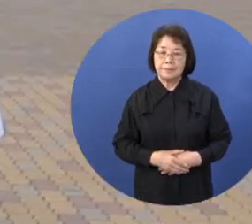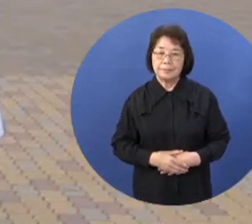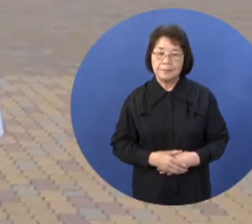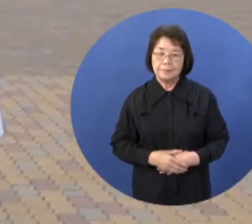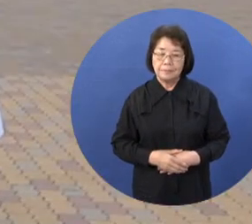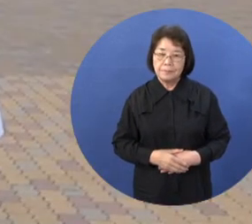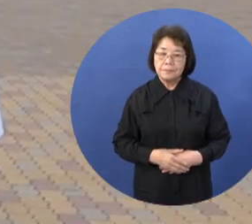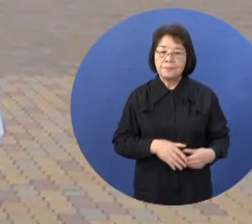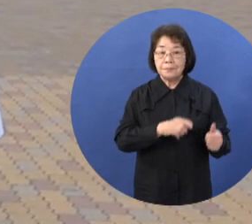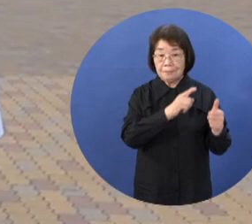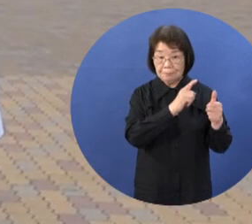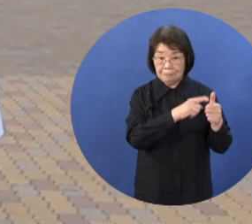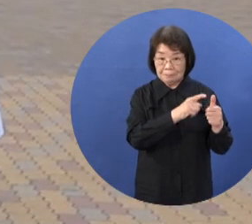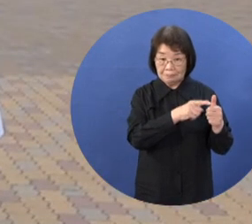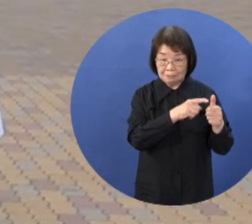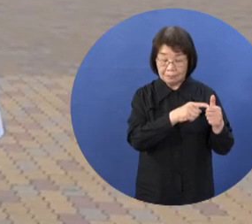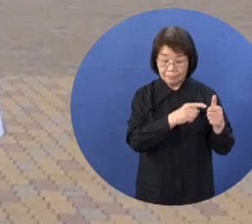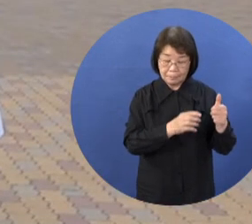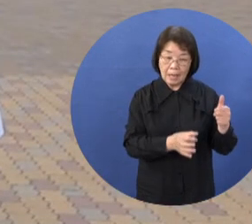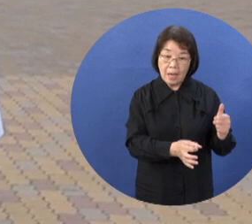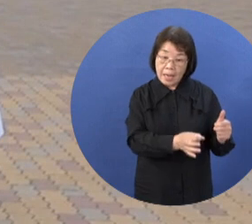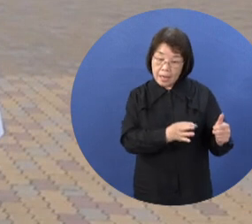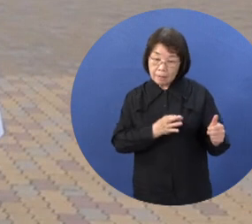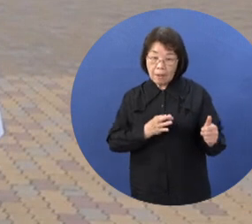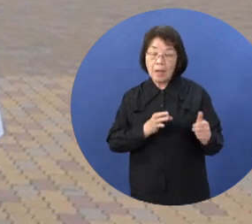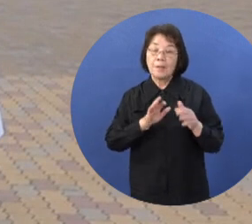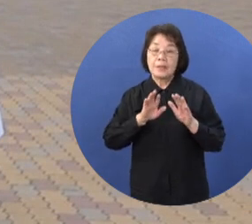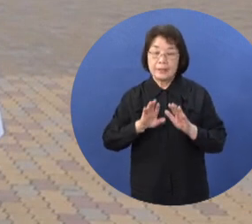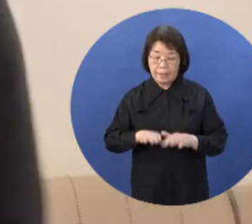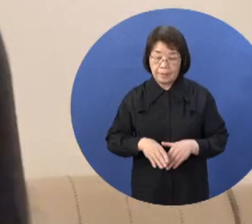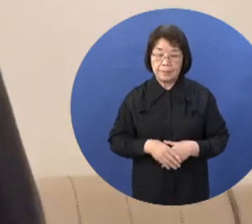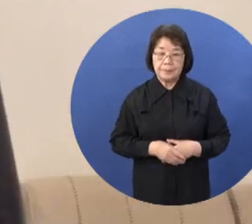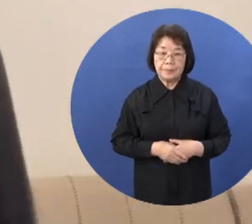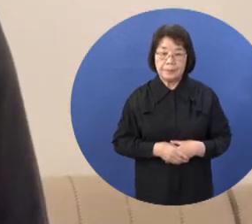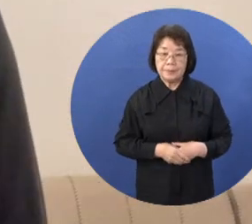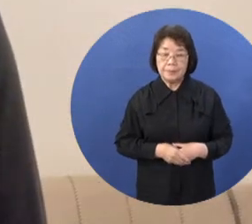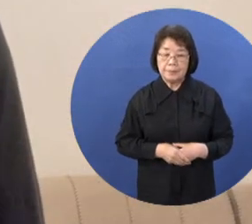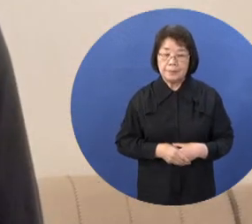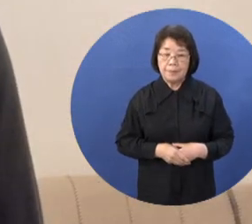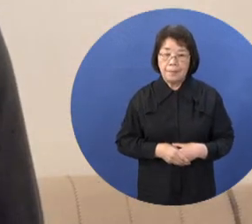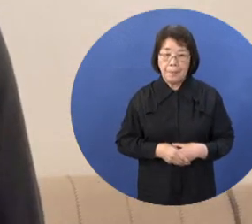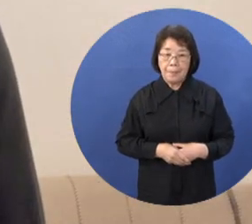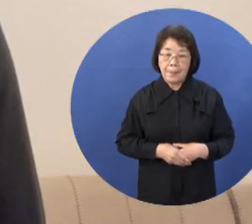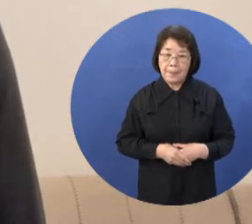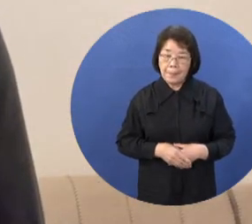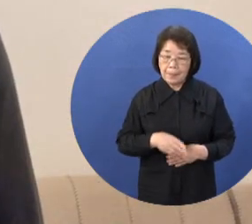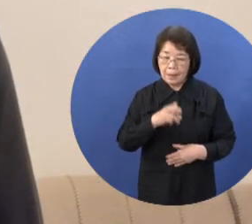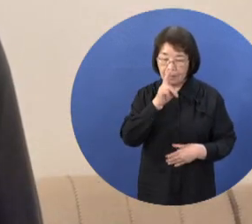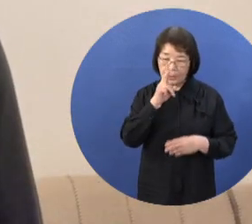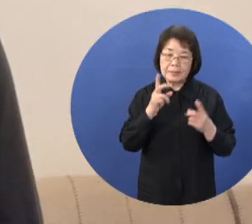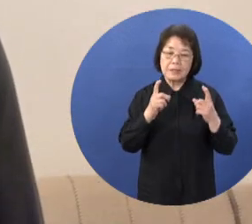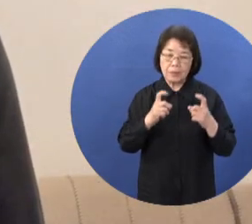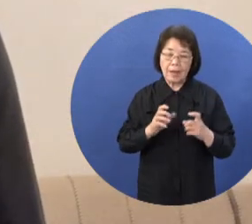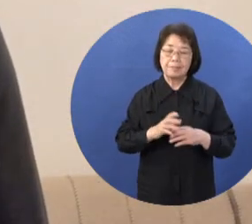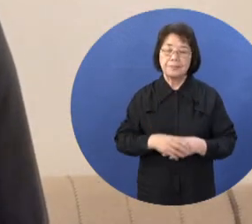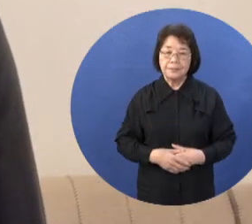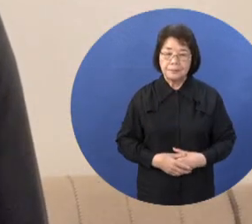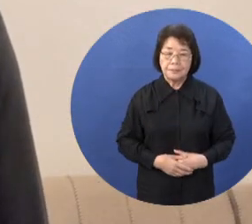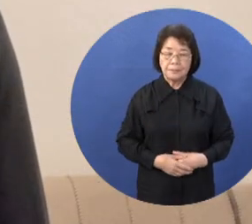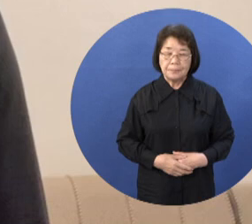そんな藤高選手からなんとビデオメッセージをいただきました。 こんにちは、藤高総一郎です